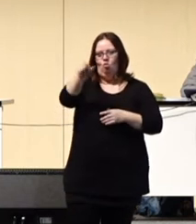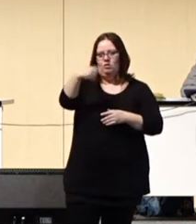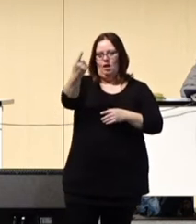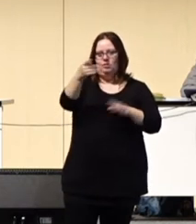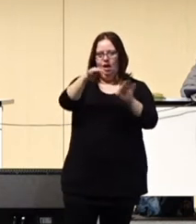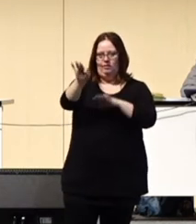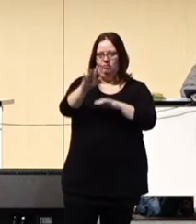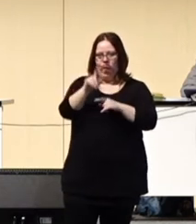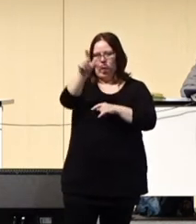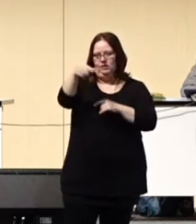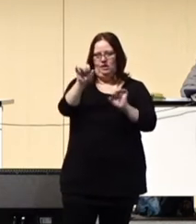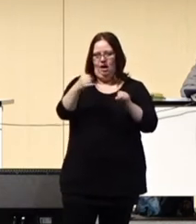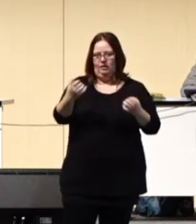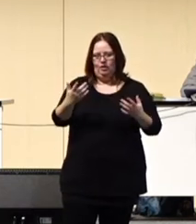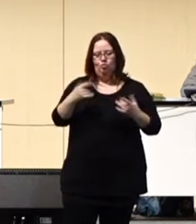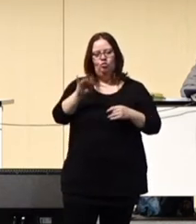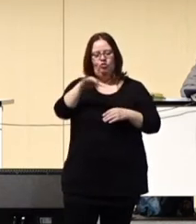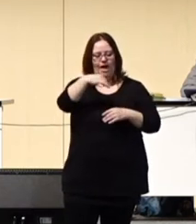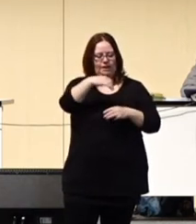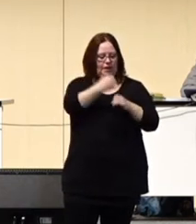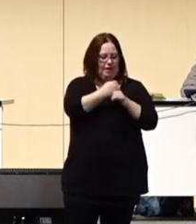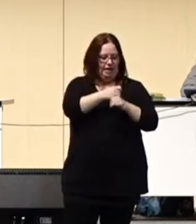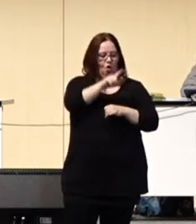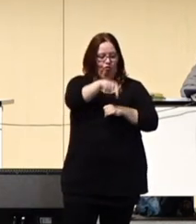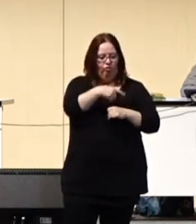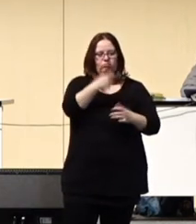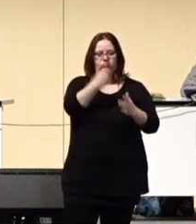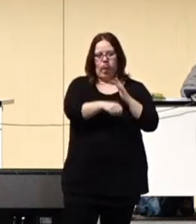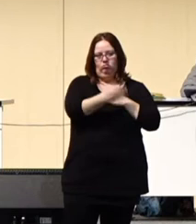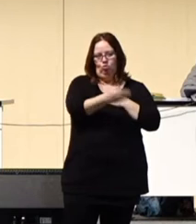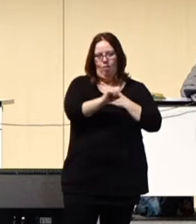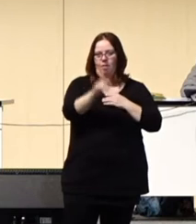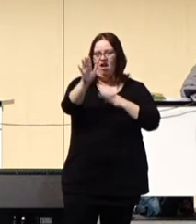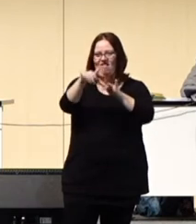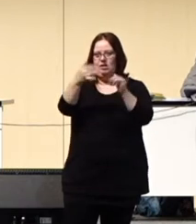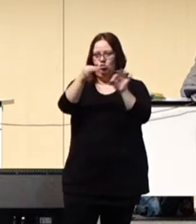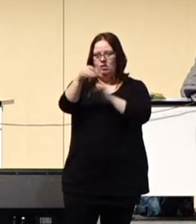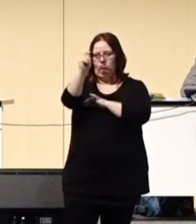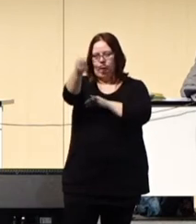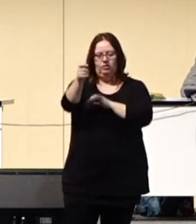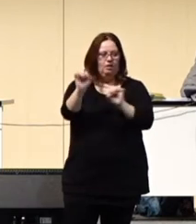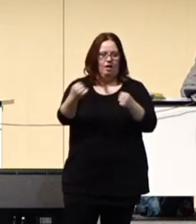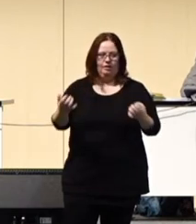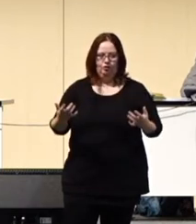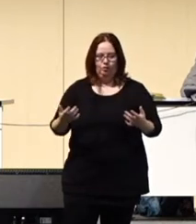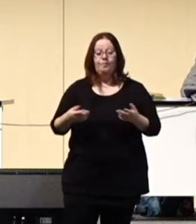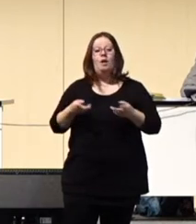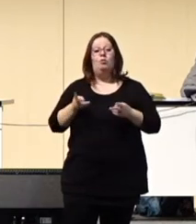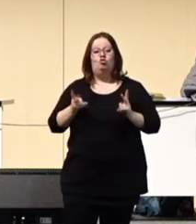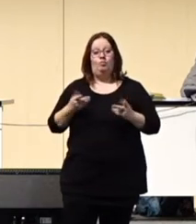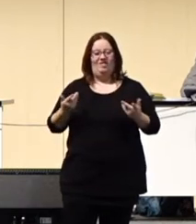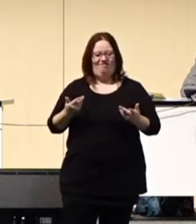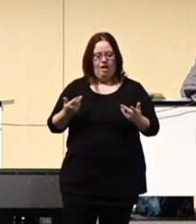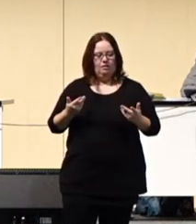den einzelnen Täter kann dann der Versammlungsleiter nicht in Anspruch genommen werden. Richtig ist aber auch, dass